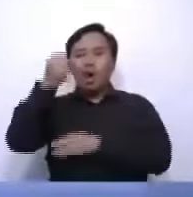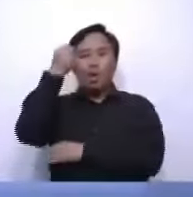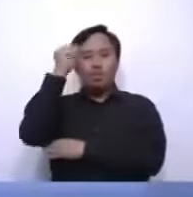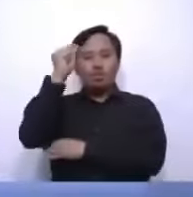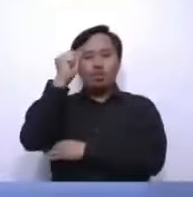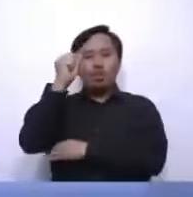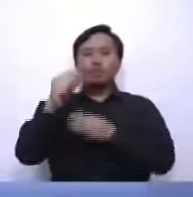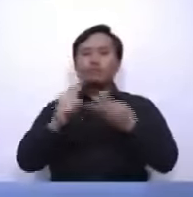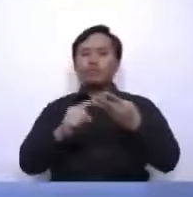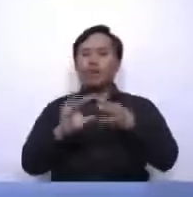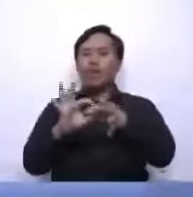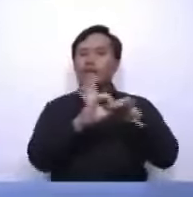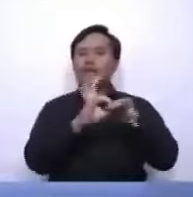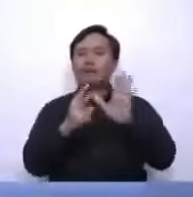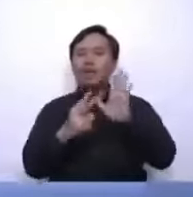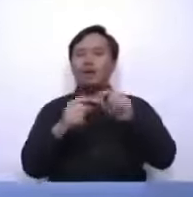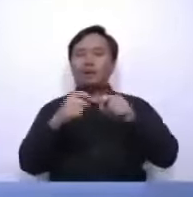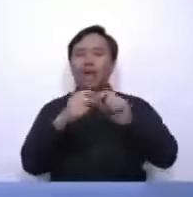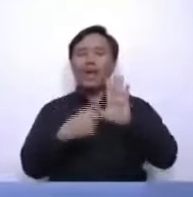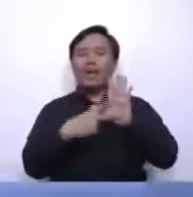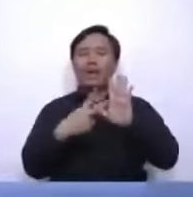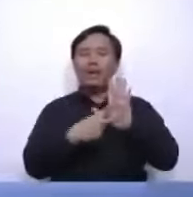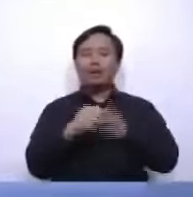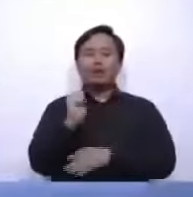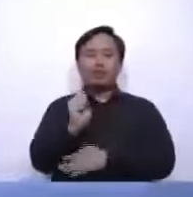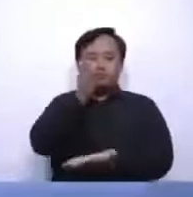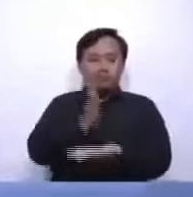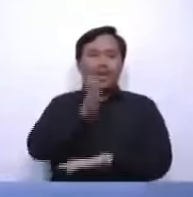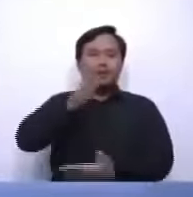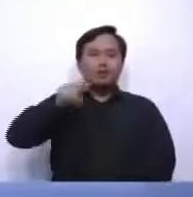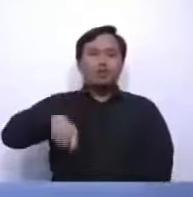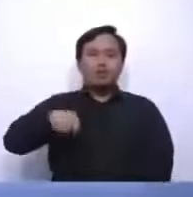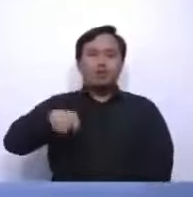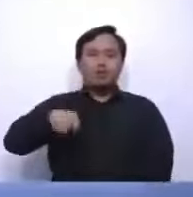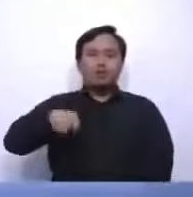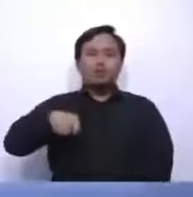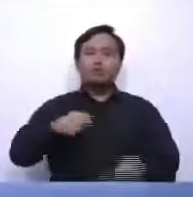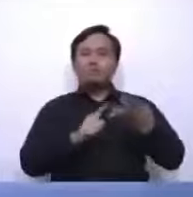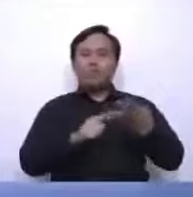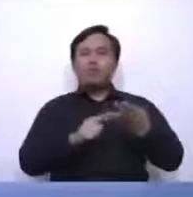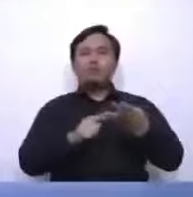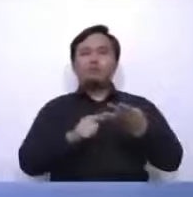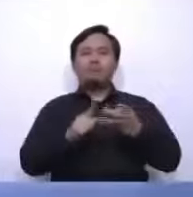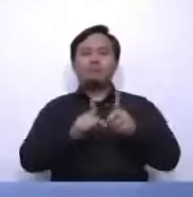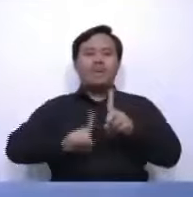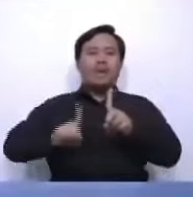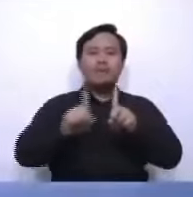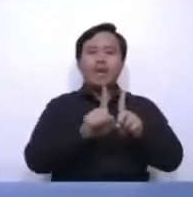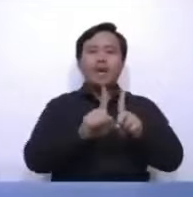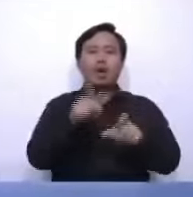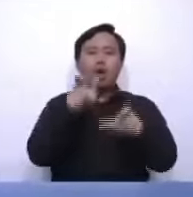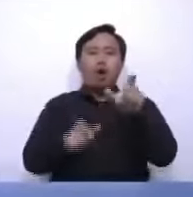untuk penegakan hukum yang lebih tegas. Kemudian program pendampingan dan rehabilitasi untuk pengguna narkoba.